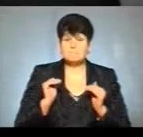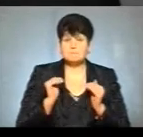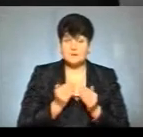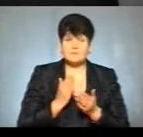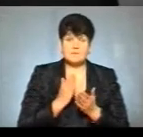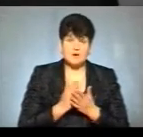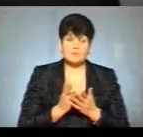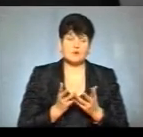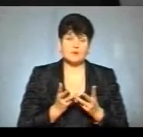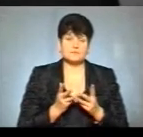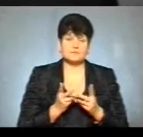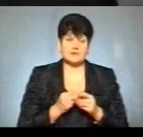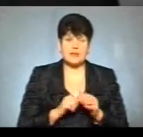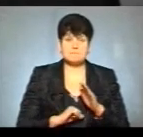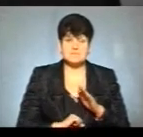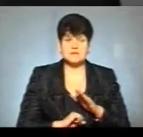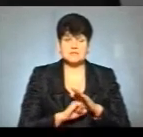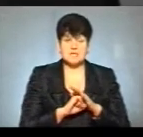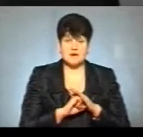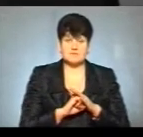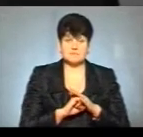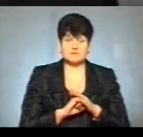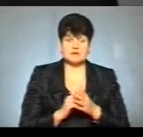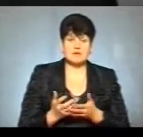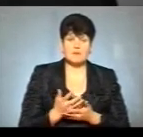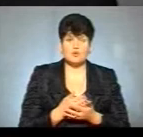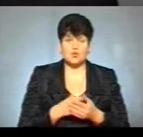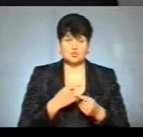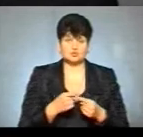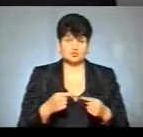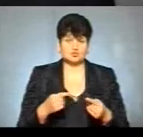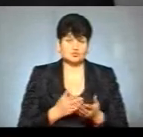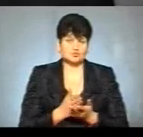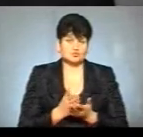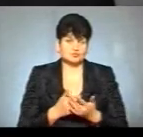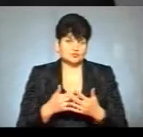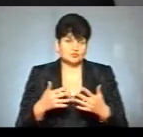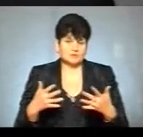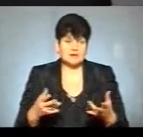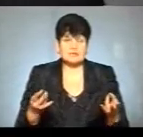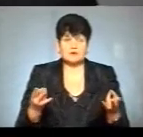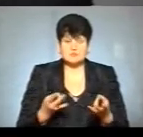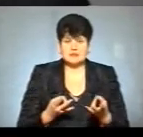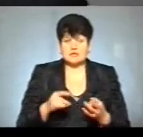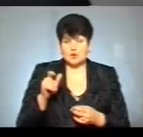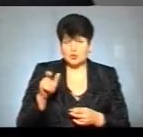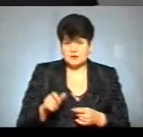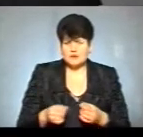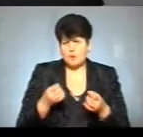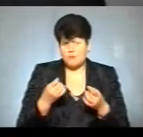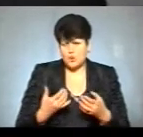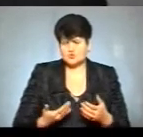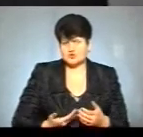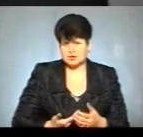би розраховуватися на підставі набору товарів, продуктів і послуг, які вкрай необхідні мінімальній людині для того, щоб просто